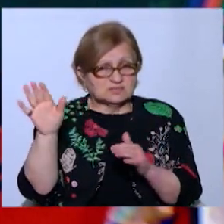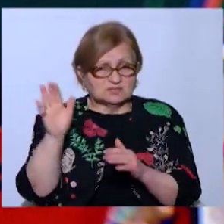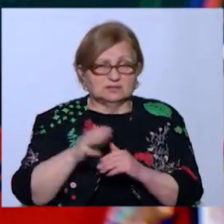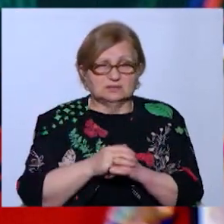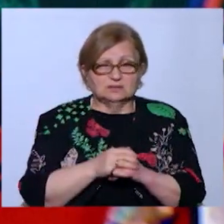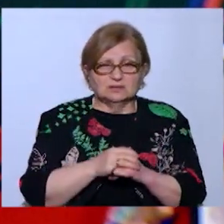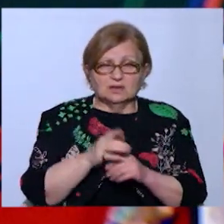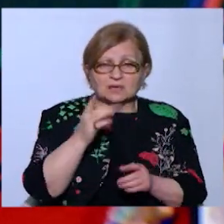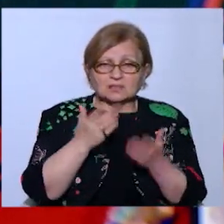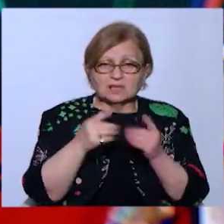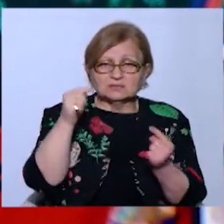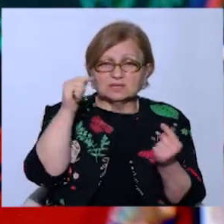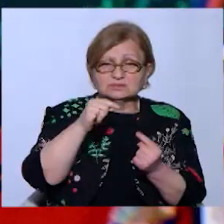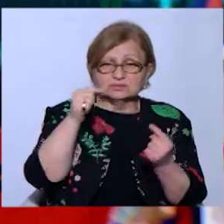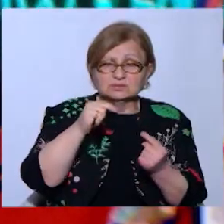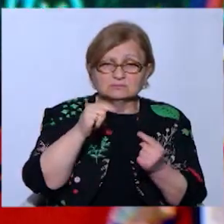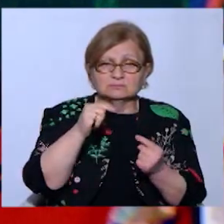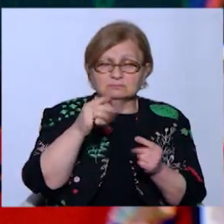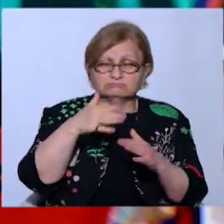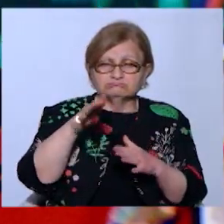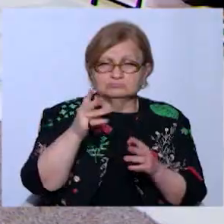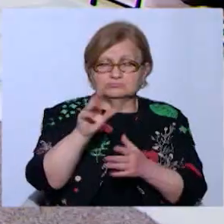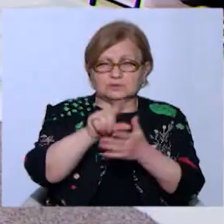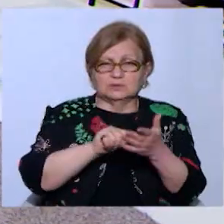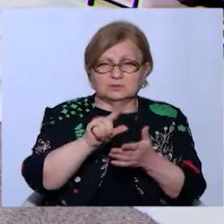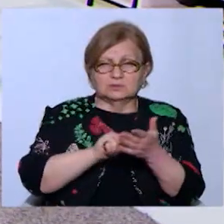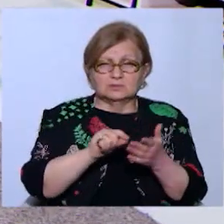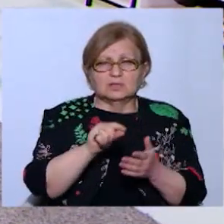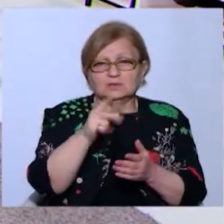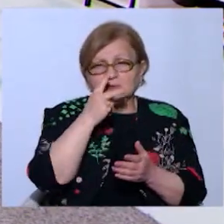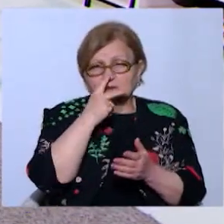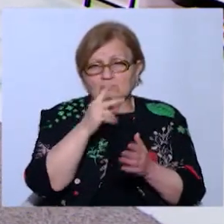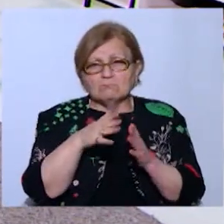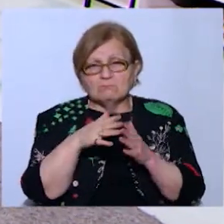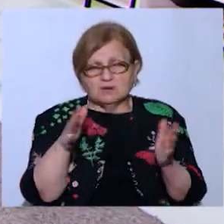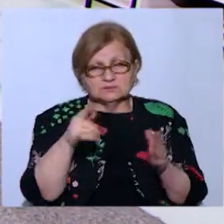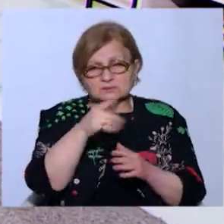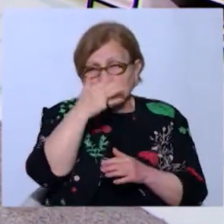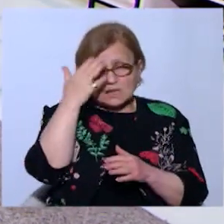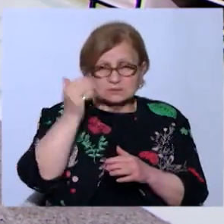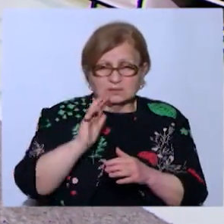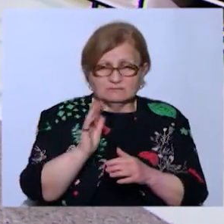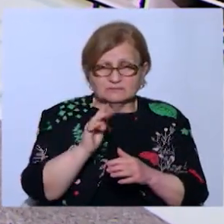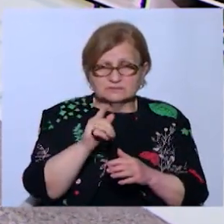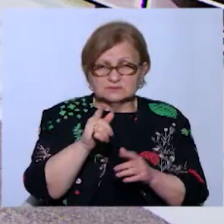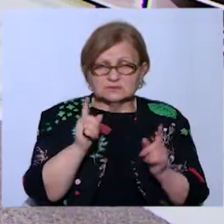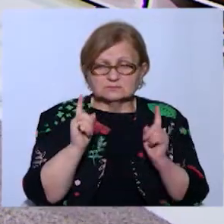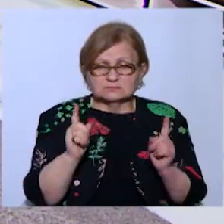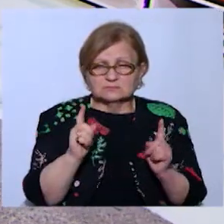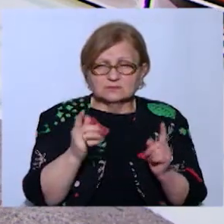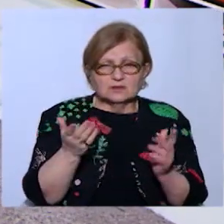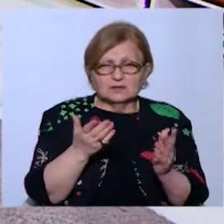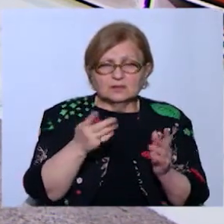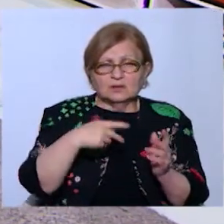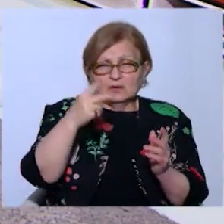რადგან შესაბამისი ფუნქცია ზრდადი არის, უნდა გადავწეროთ f(x) მეტია g(x)-ზე და ახაც არ უნდა დაგვავიწყდეს განსაზღვრის არე, თუმცა